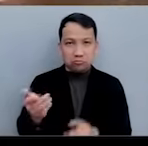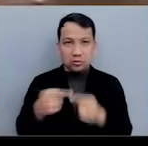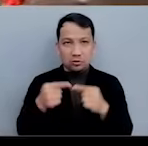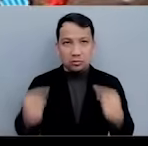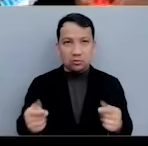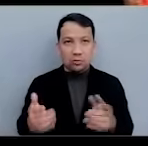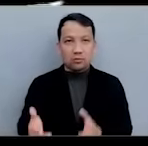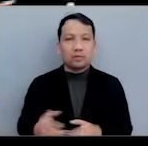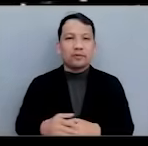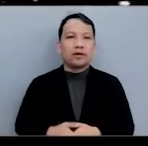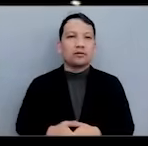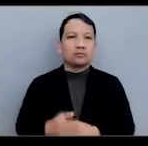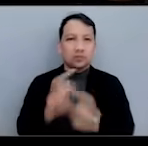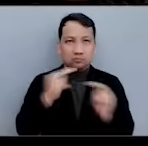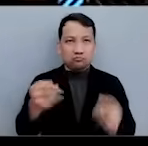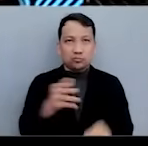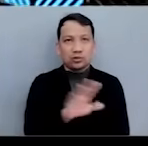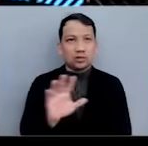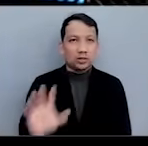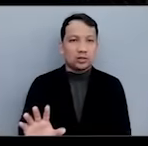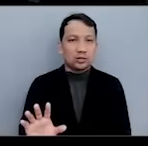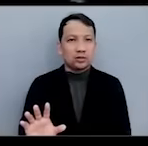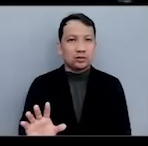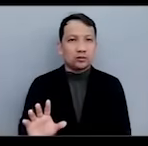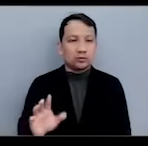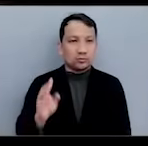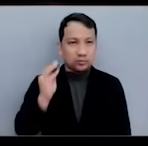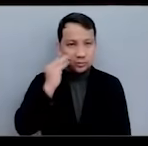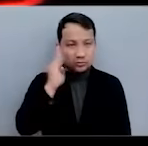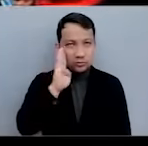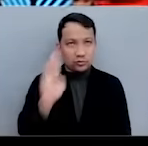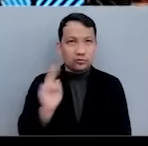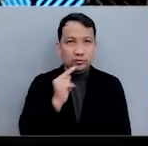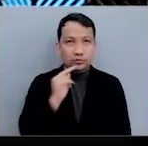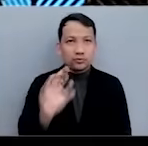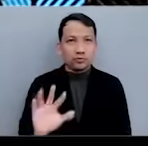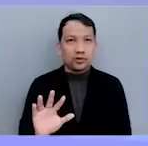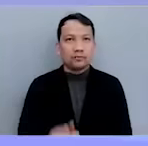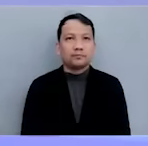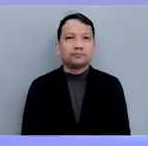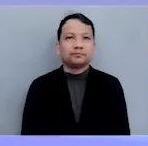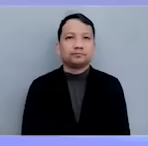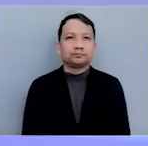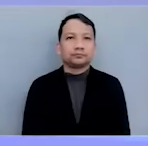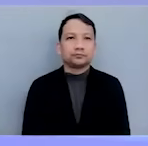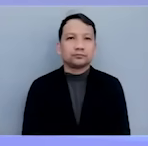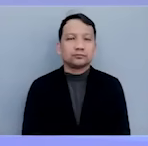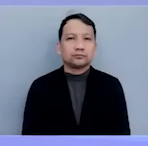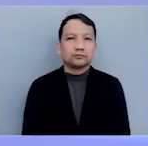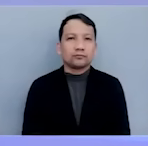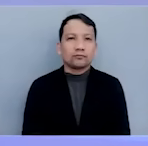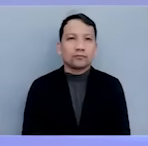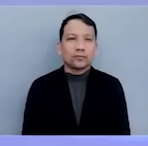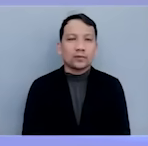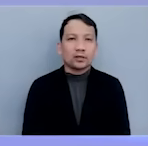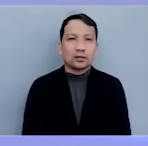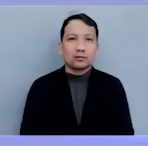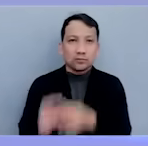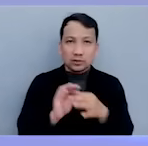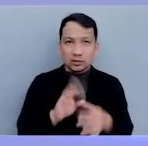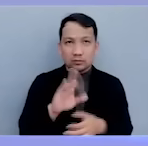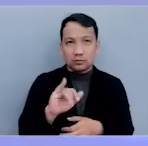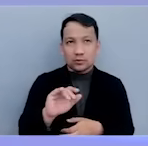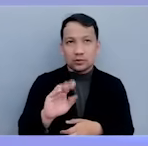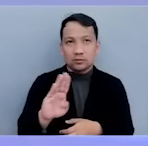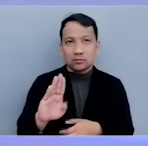opponents. Nagbabalita mula sa frontline, Martie Bautista, News 5. Pagdating ng FIBA World